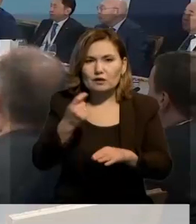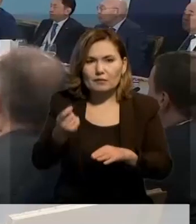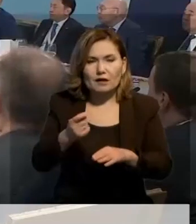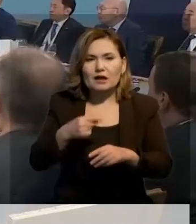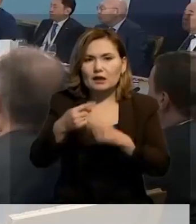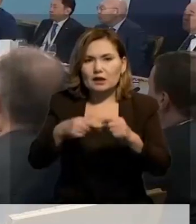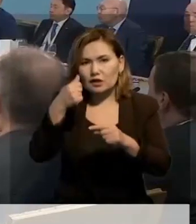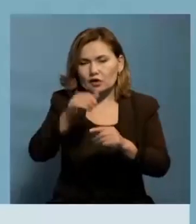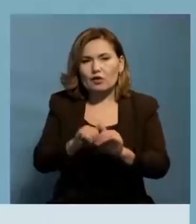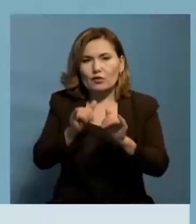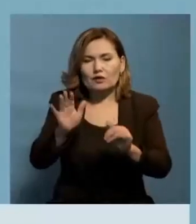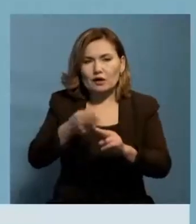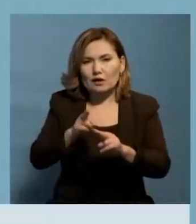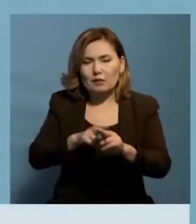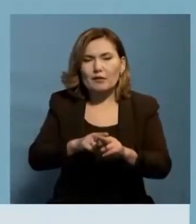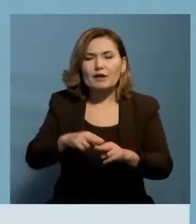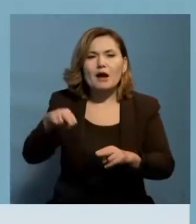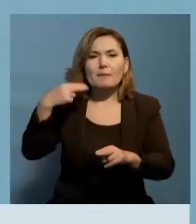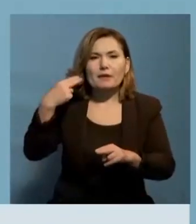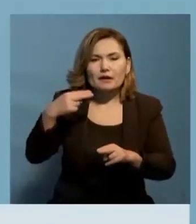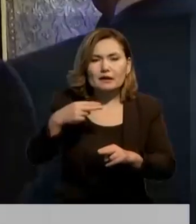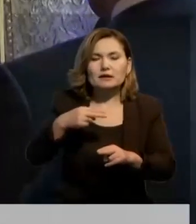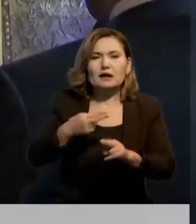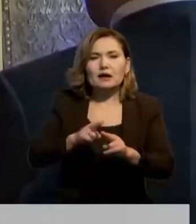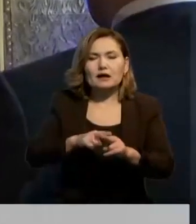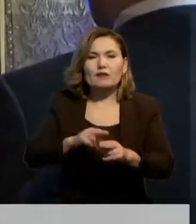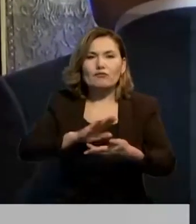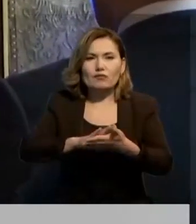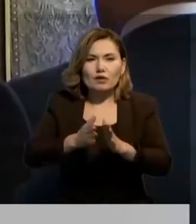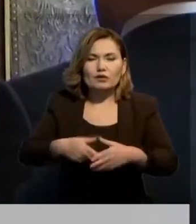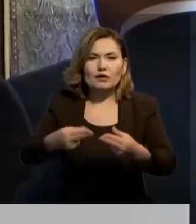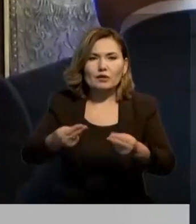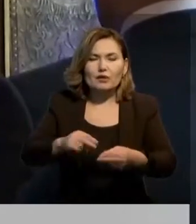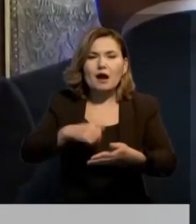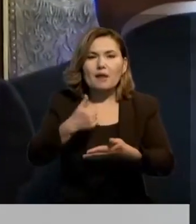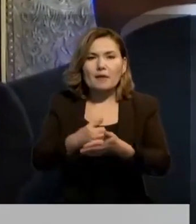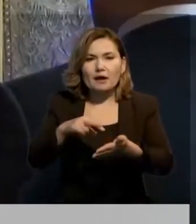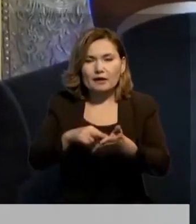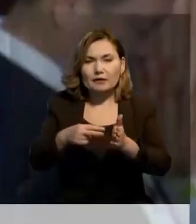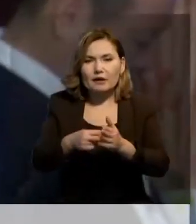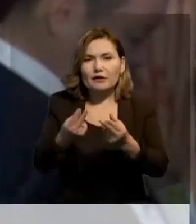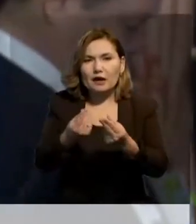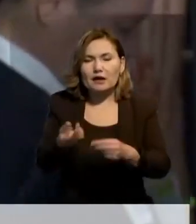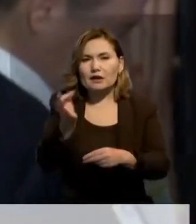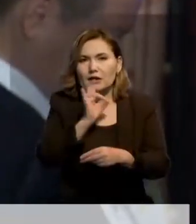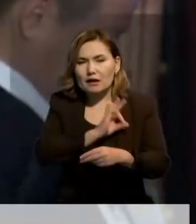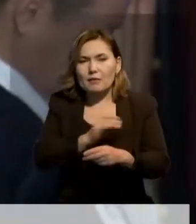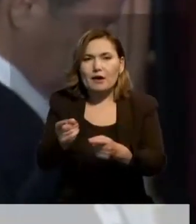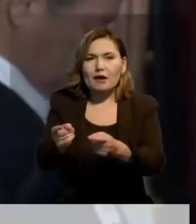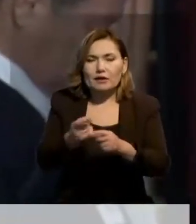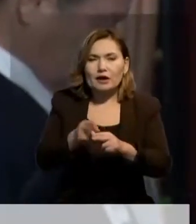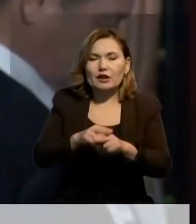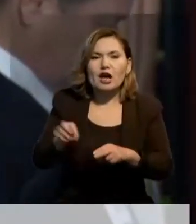Парижге сапары ауқымды болды. Келіссөздер өңірге дейін жалғасты. Мұндағы мақсат елге қаржы тарту, кәрі